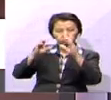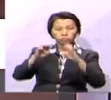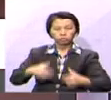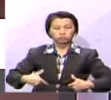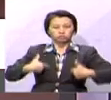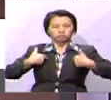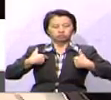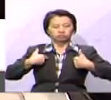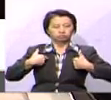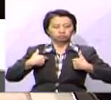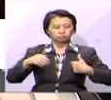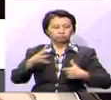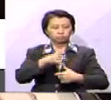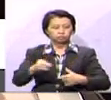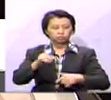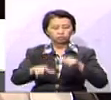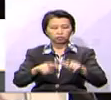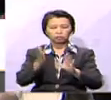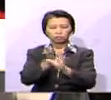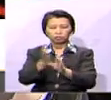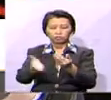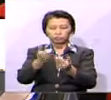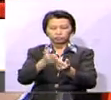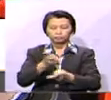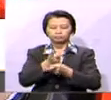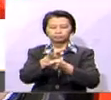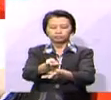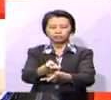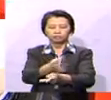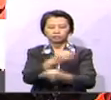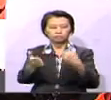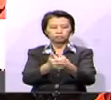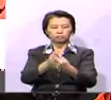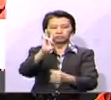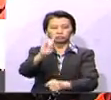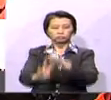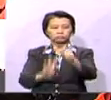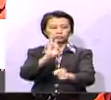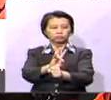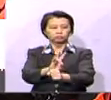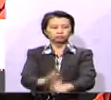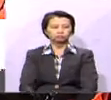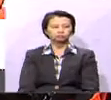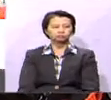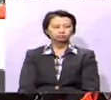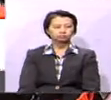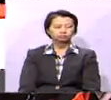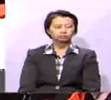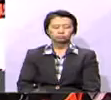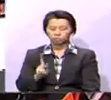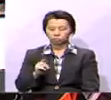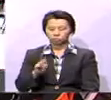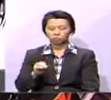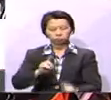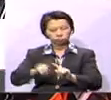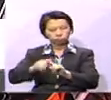atau lifestyle. Selain langkah bank memudahkan pemberian pinjaman sehingga 7 tahun. KTM menyediakan pelbagai